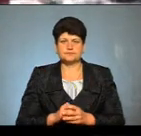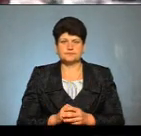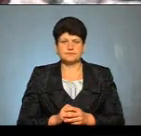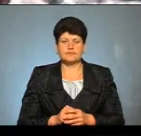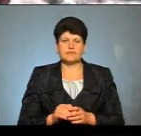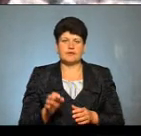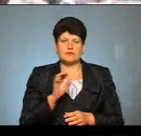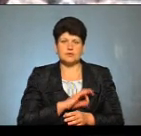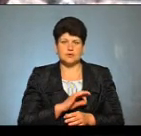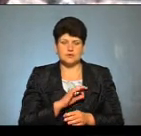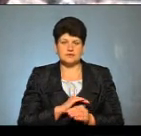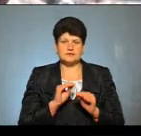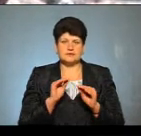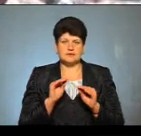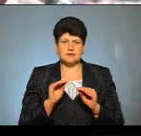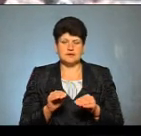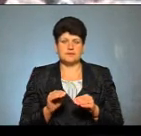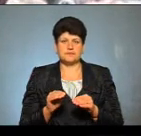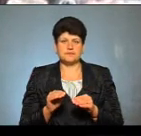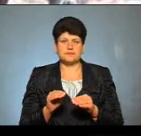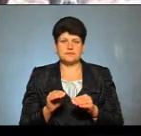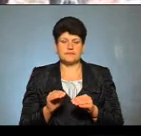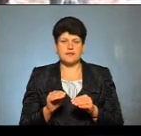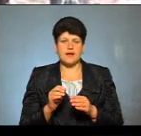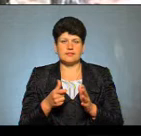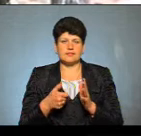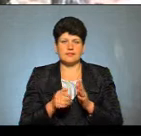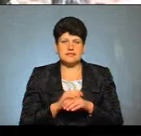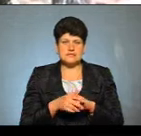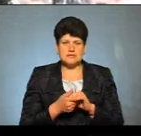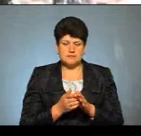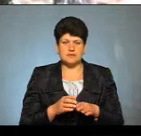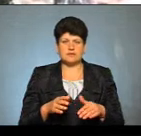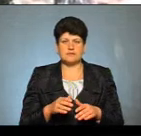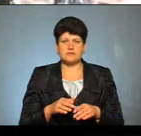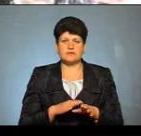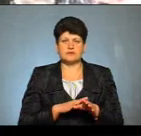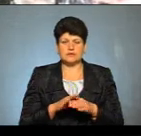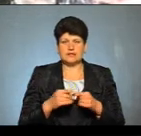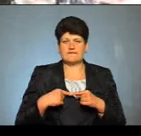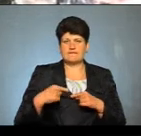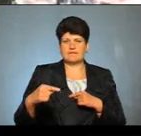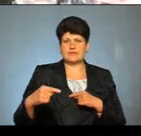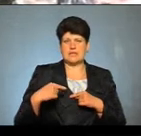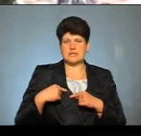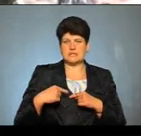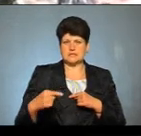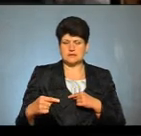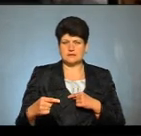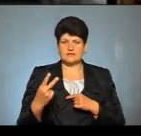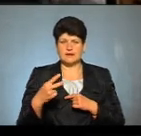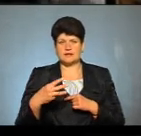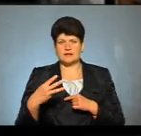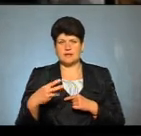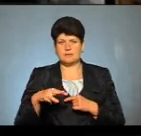використовуйте встановлені диспансери з антисептиком. Дотримуйтеся рекомендованої відстань один від одного